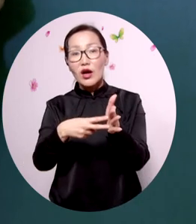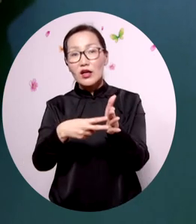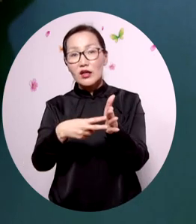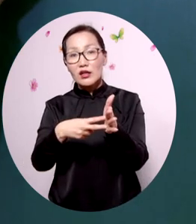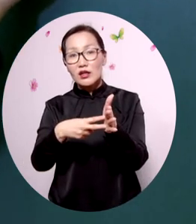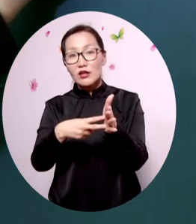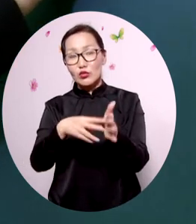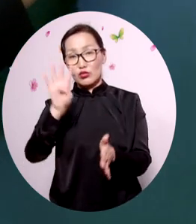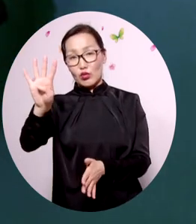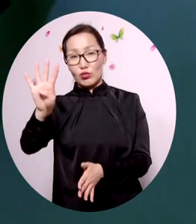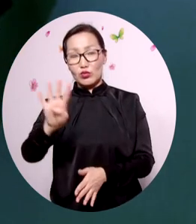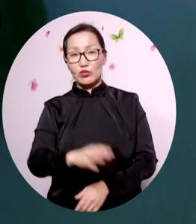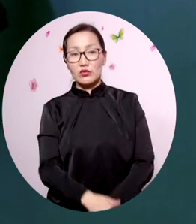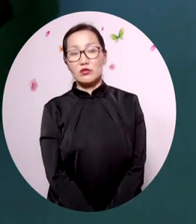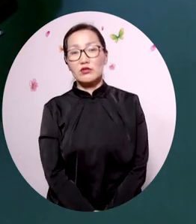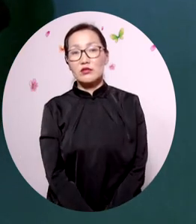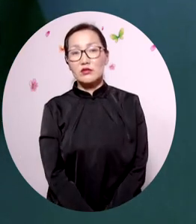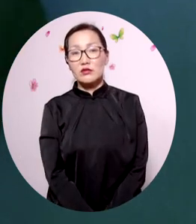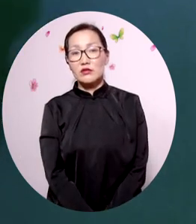хувааж нь 4.